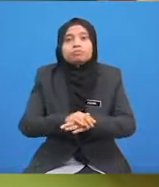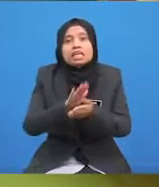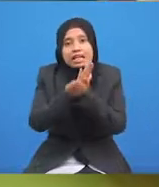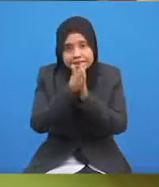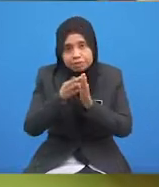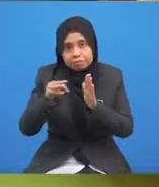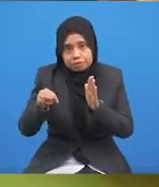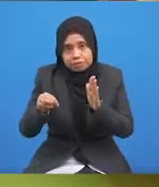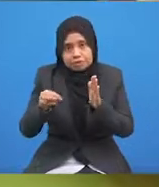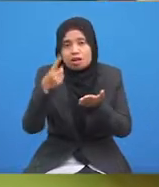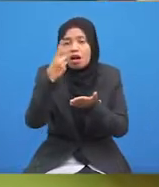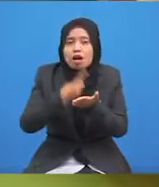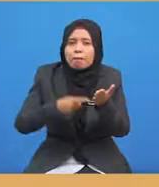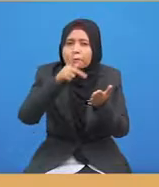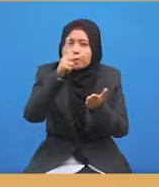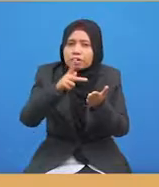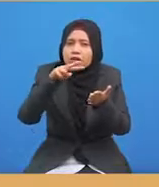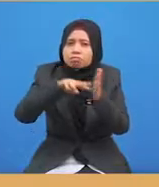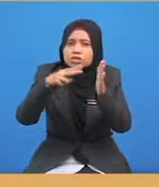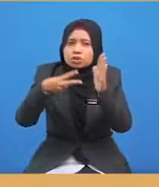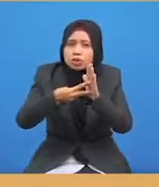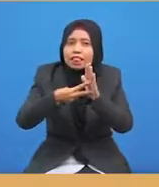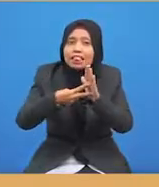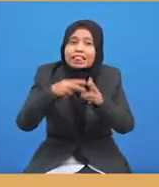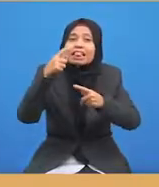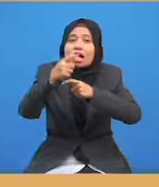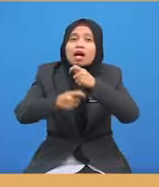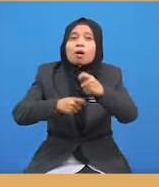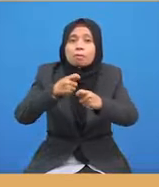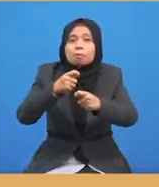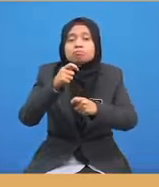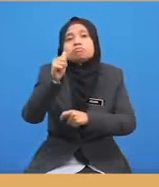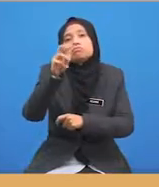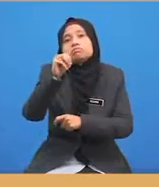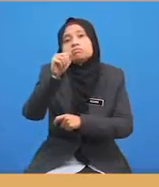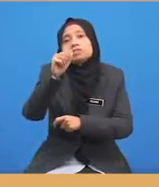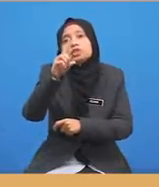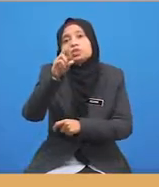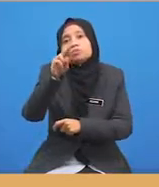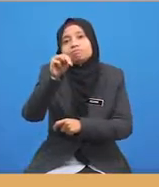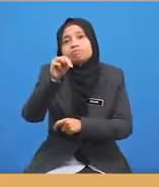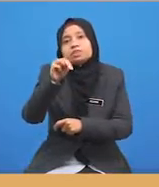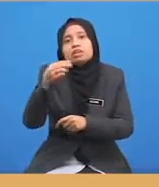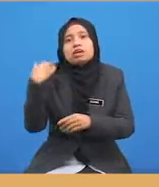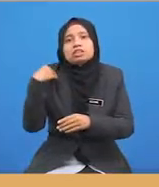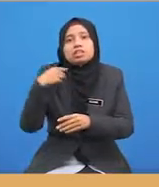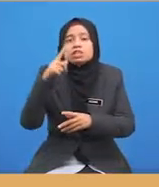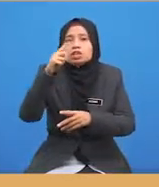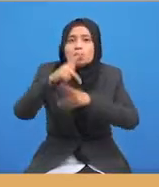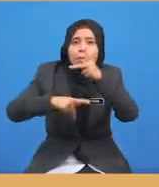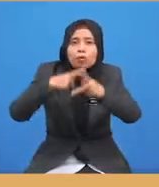Jadi murid-murid, apakah maksud tamadun? Tamadun merupakan satu